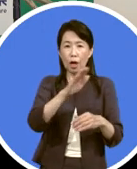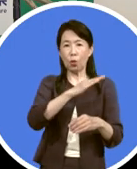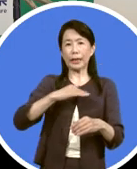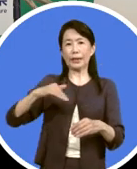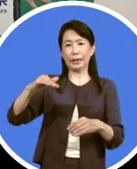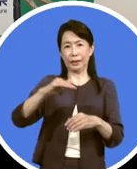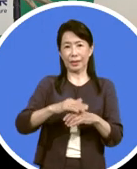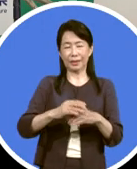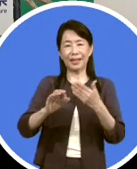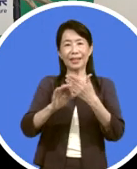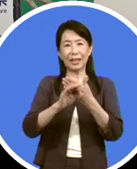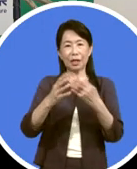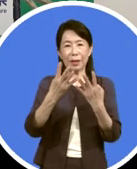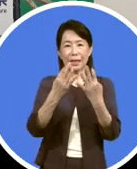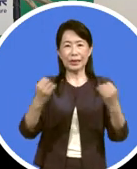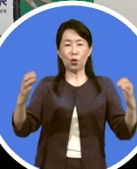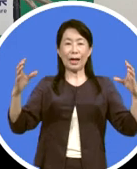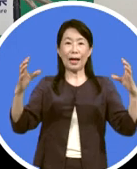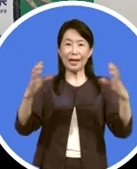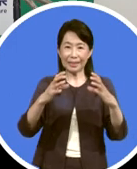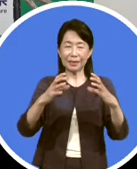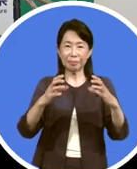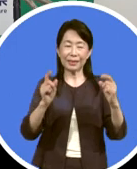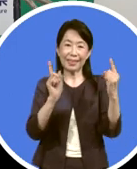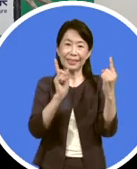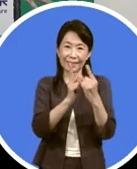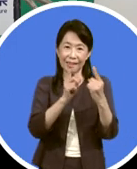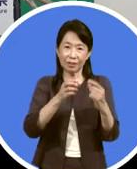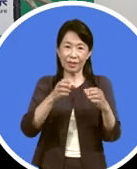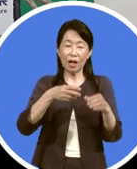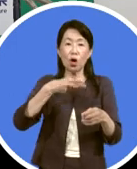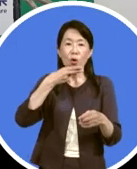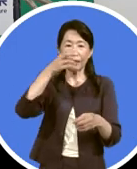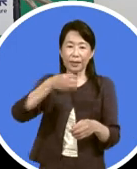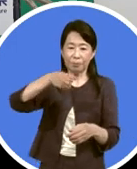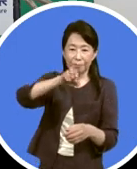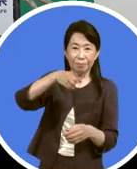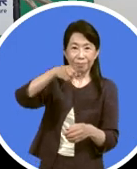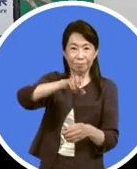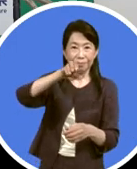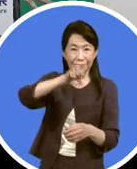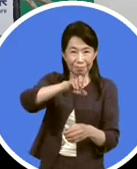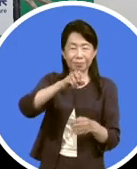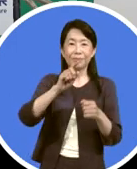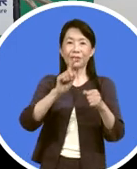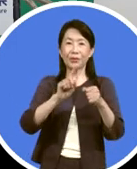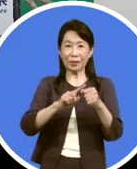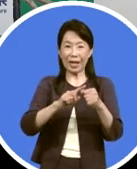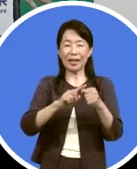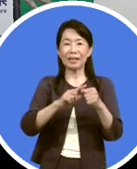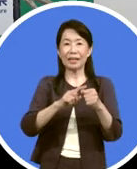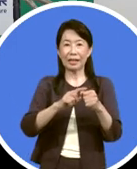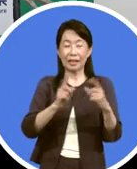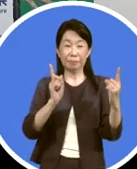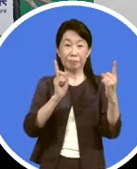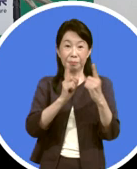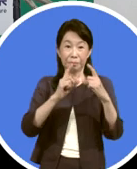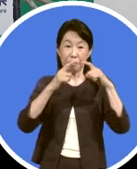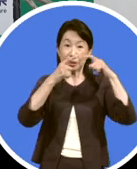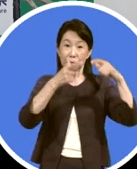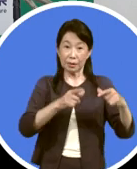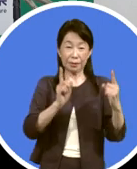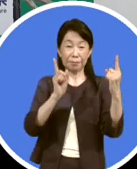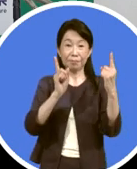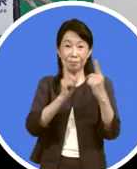要はのコンパなんかやってですね近づいてってお酒組むとか注ぐとかですねこういうことをしたりそれが密接な会話マスクを